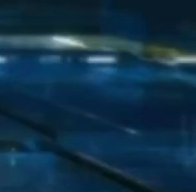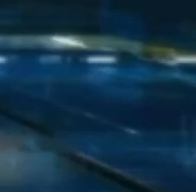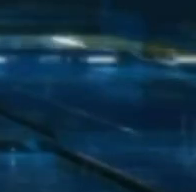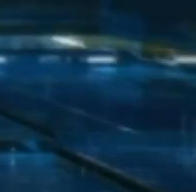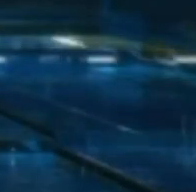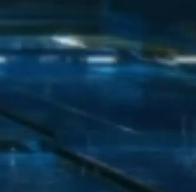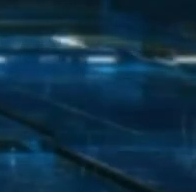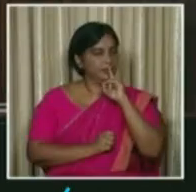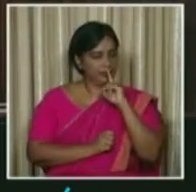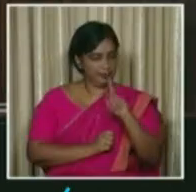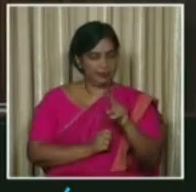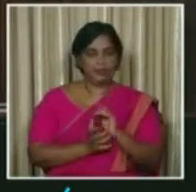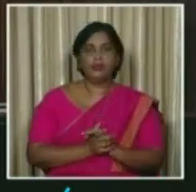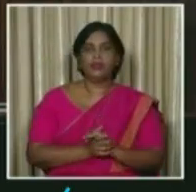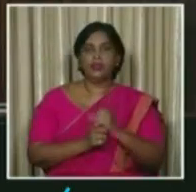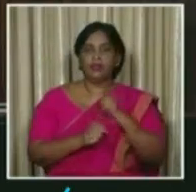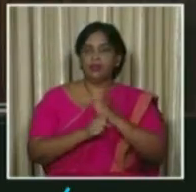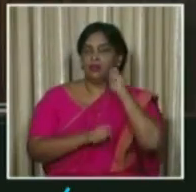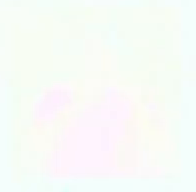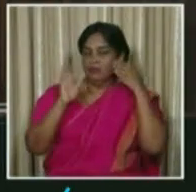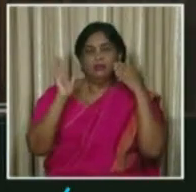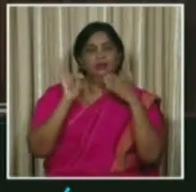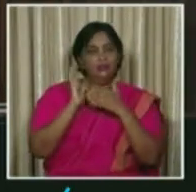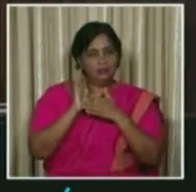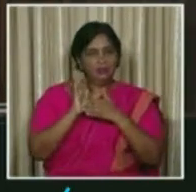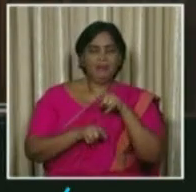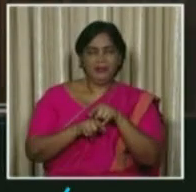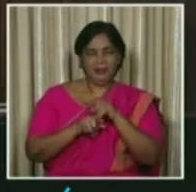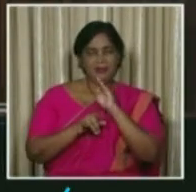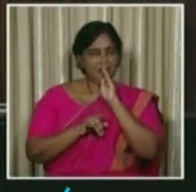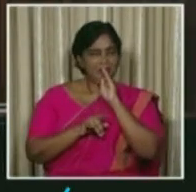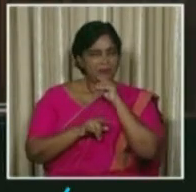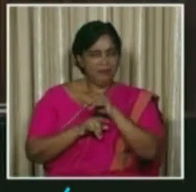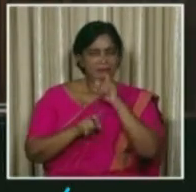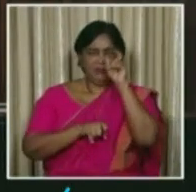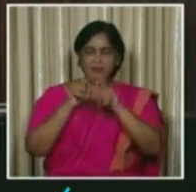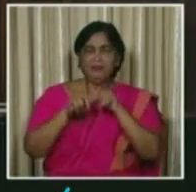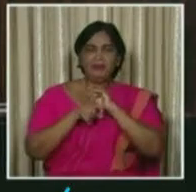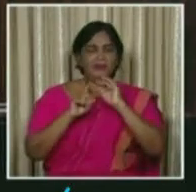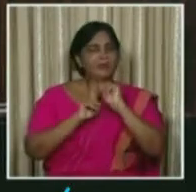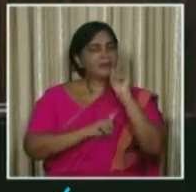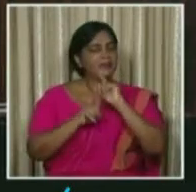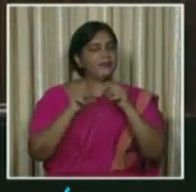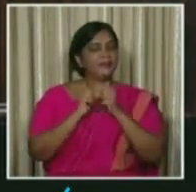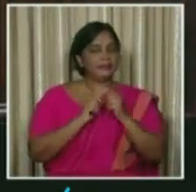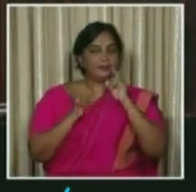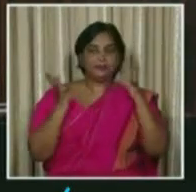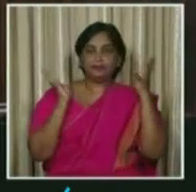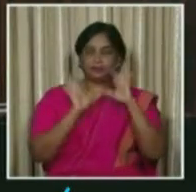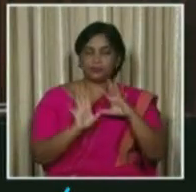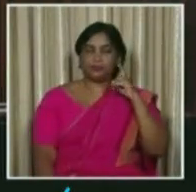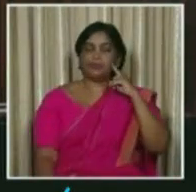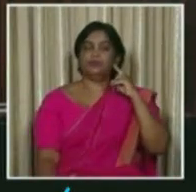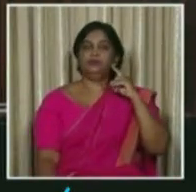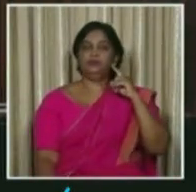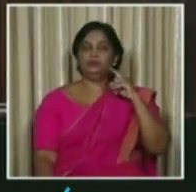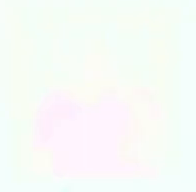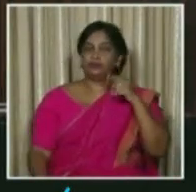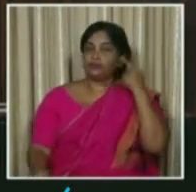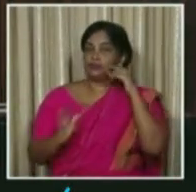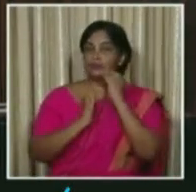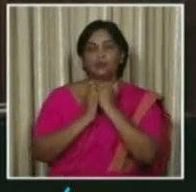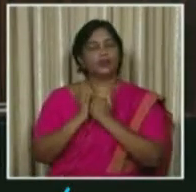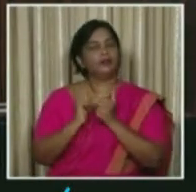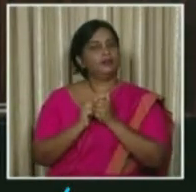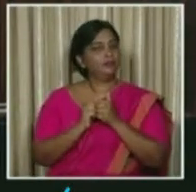ඇත. රාජ්‍ය නිලධාරීන් සම්බන්ධව විවේචන තිබේ නම් එකී නිලධාරීන් පාර්ලිමේන්තු ඉදිරියට කැඳවා ඒ සම්බන්ධව කරුණු විමසීමට හා අවශ්‍ය